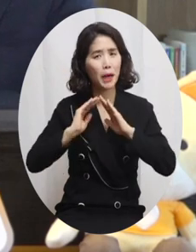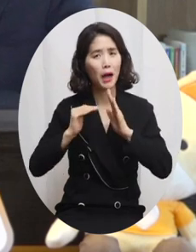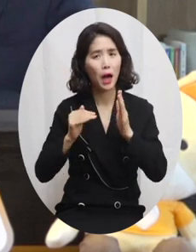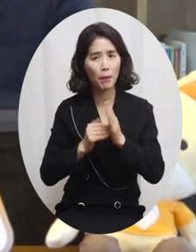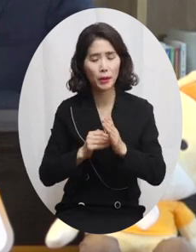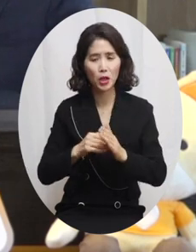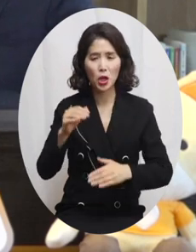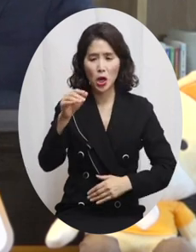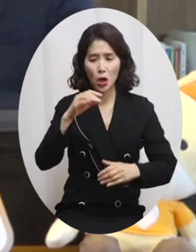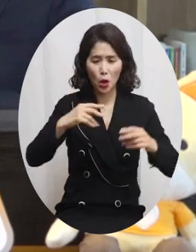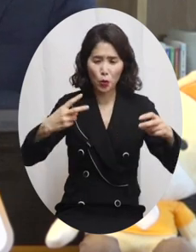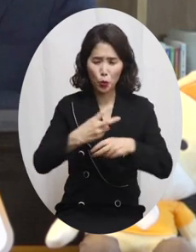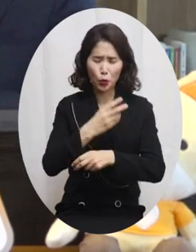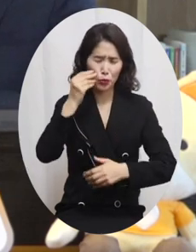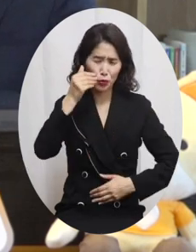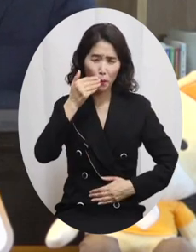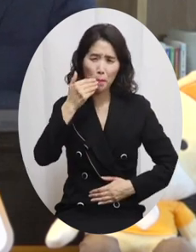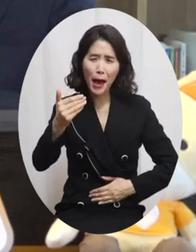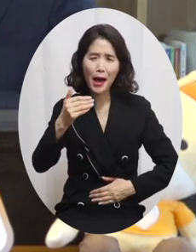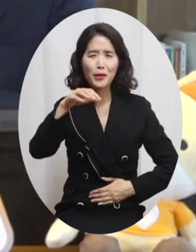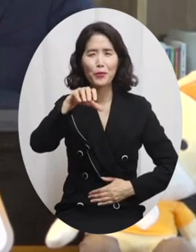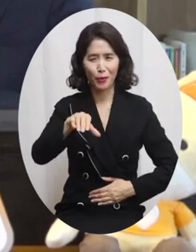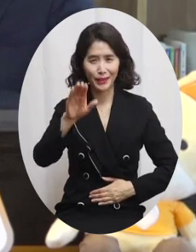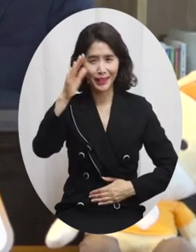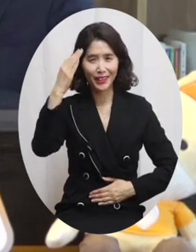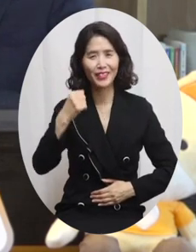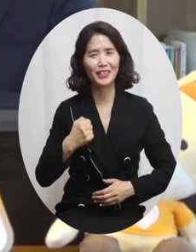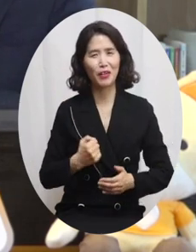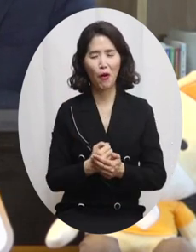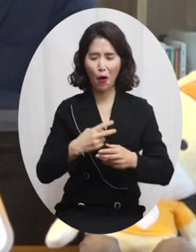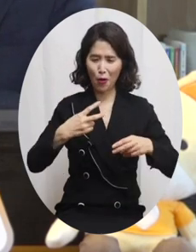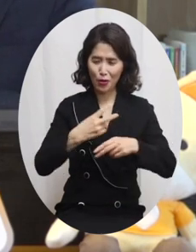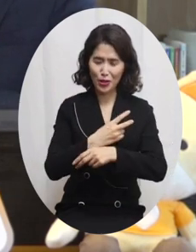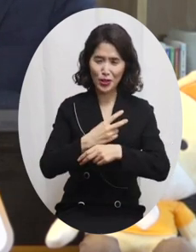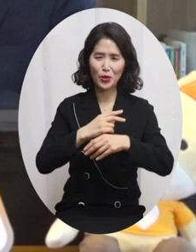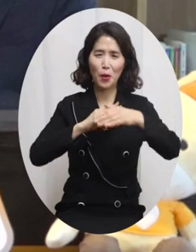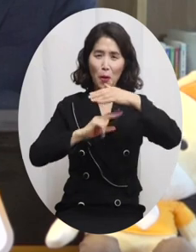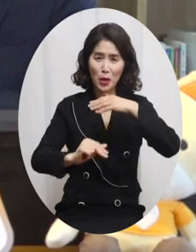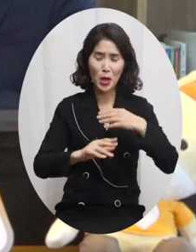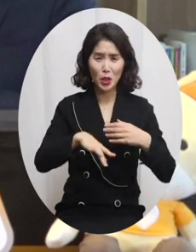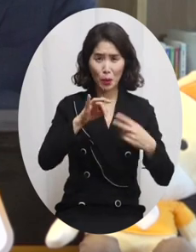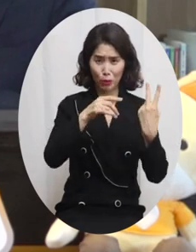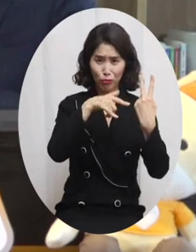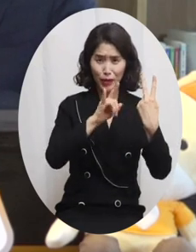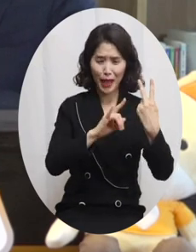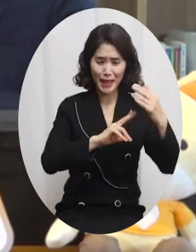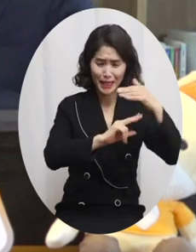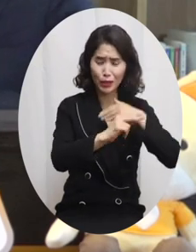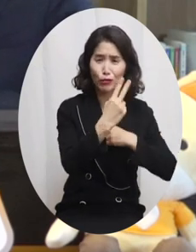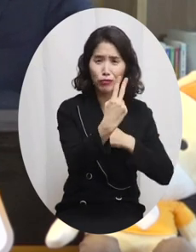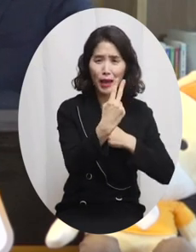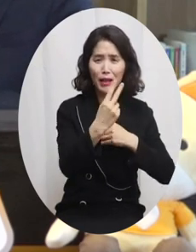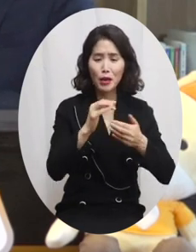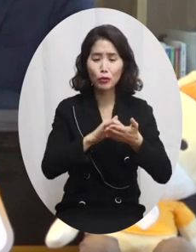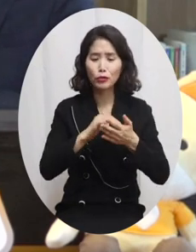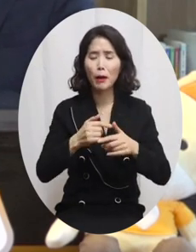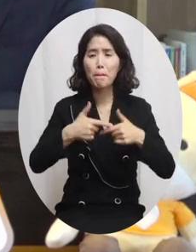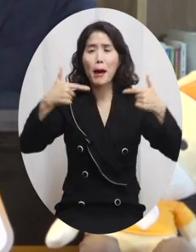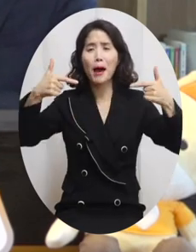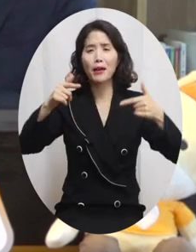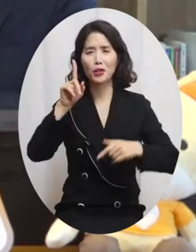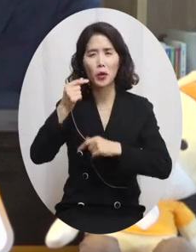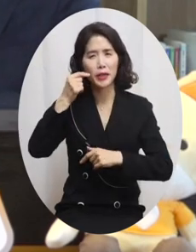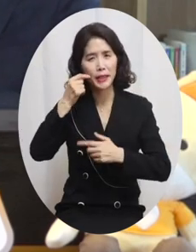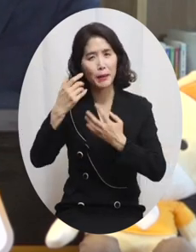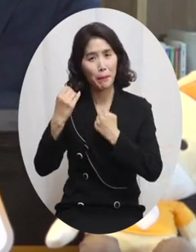그야말로 사통팔달의 예. 철도부자가 된다. 아, 철도부자. 네. 예. 2개 노선밖에 없었는데. 2개 했는데 11개가 되니까. 예. 11개가 되니까.